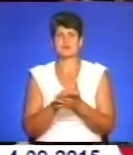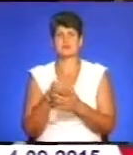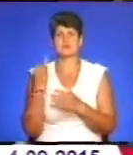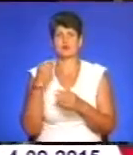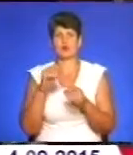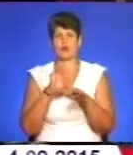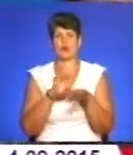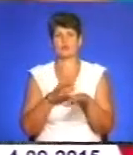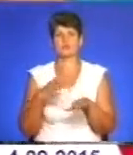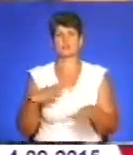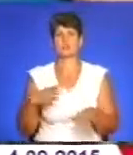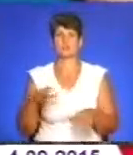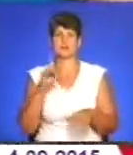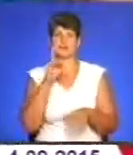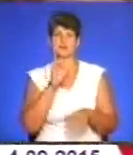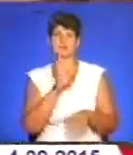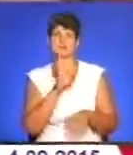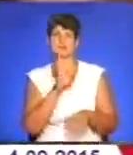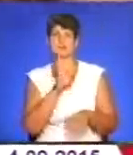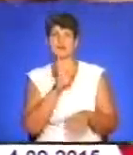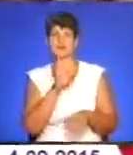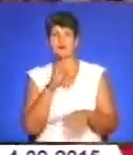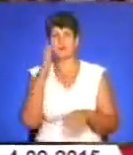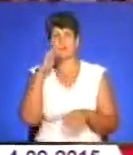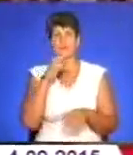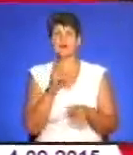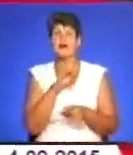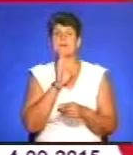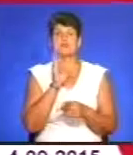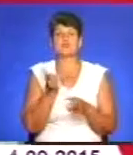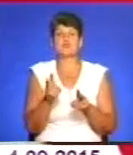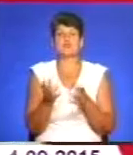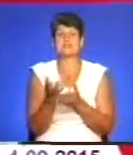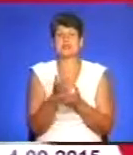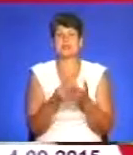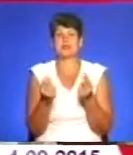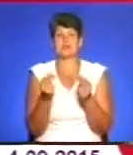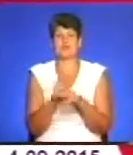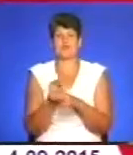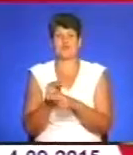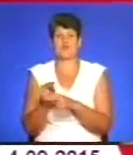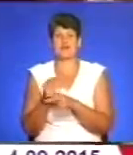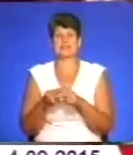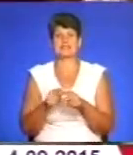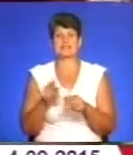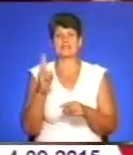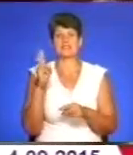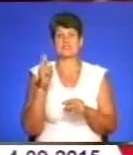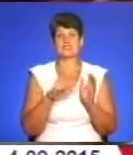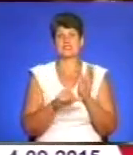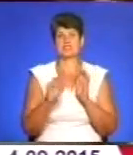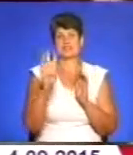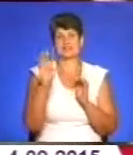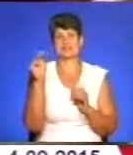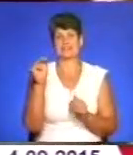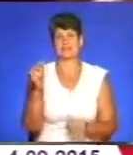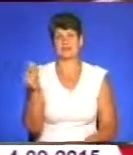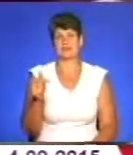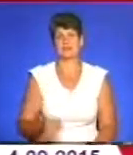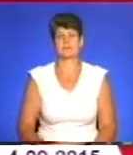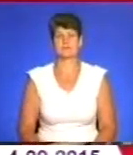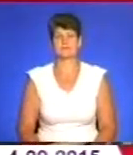хвороби і чекають на юну пацієнтку. Батькам залишилося зібрати кошти на лікування, а це 264 тисячі